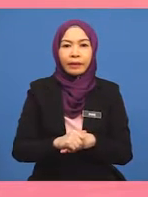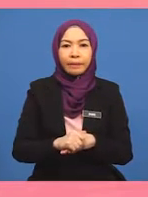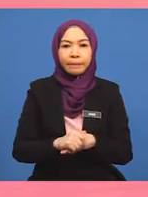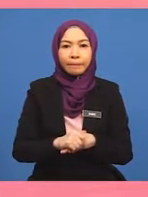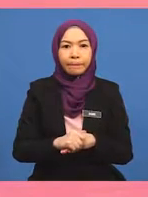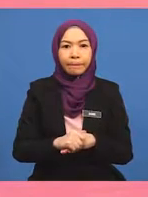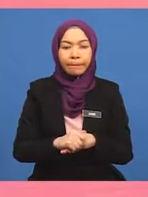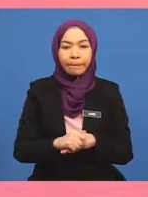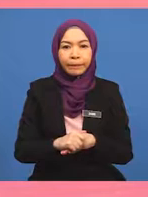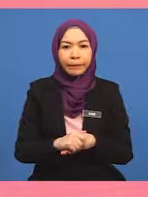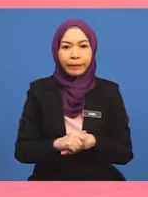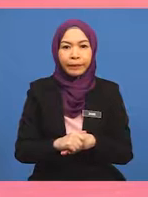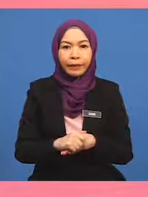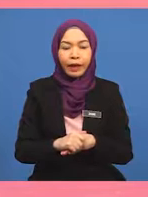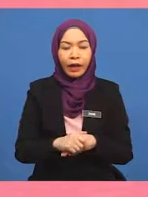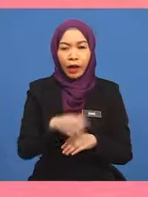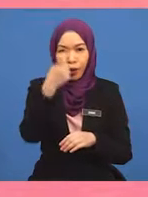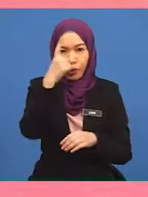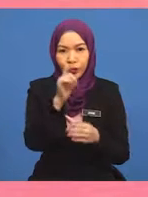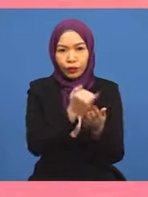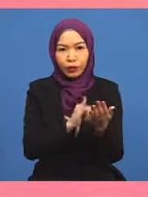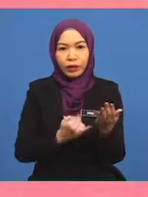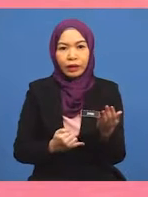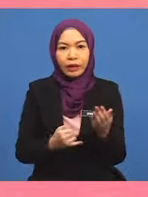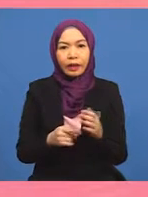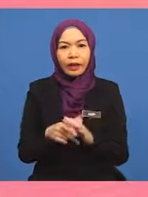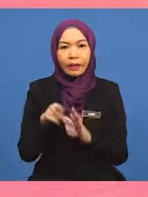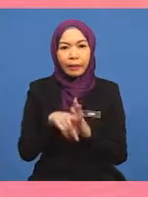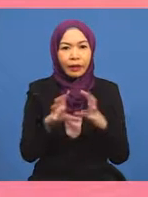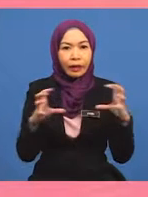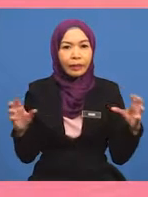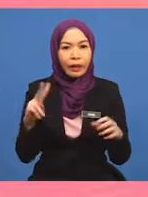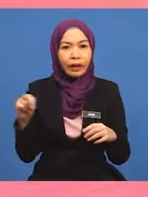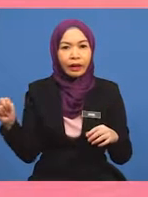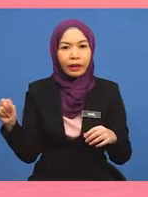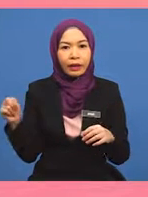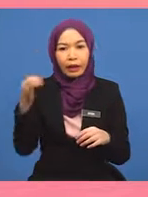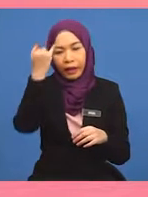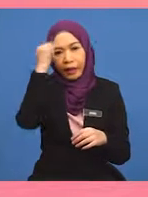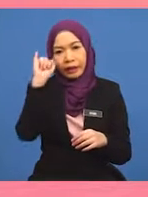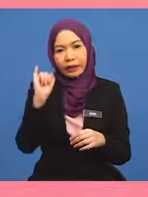Seterusnya, bagi lakaran perkembangan idea yang kedua.